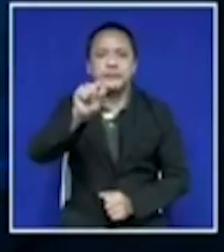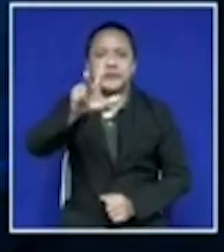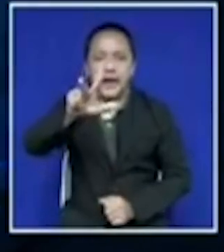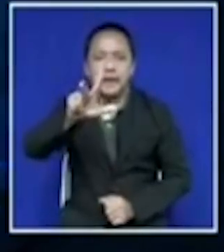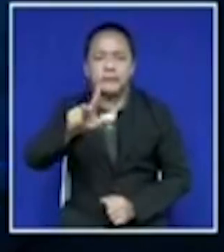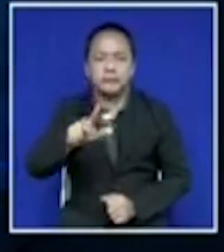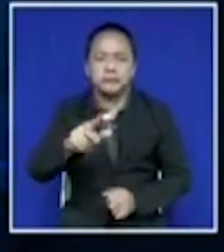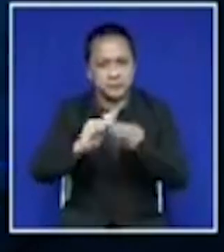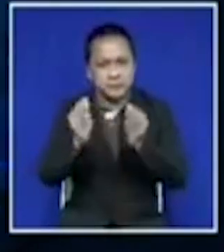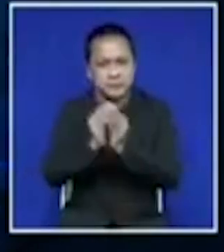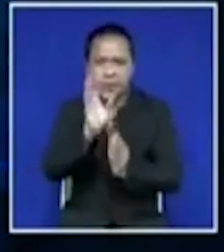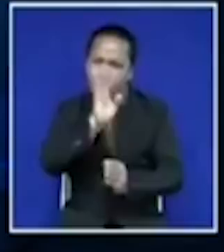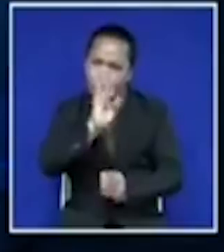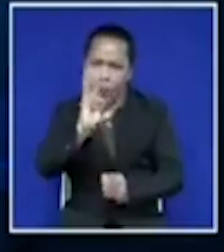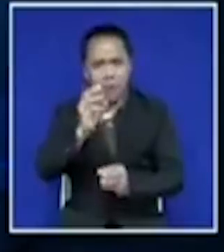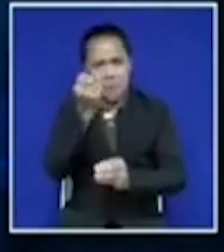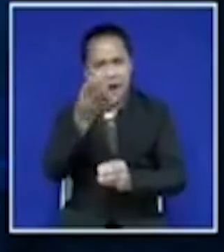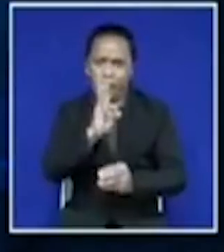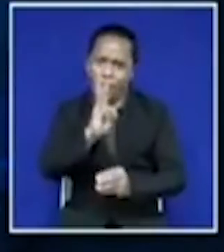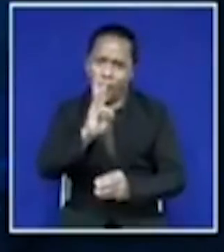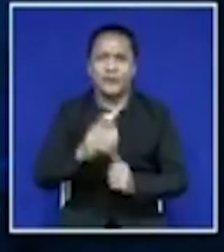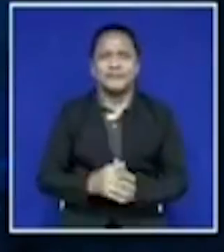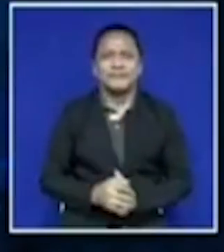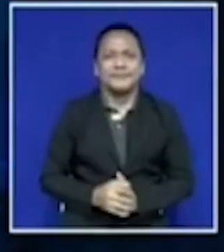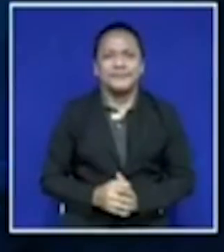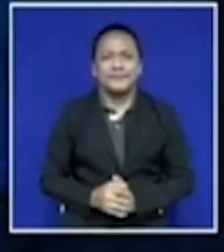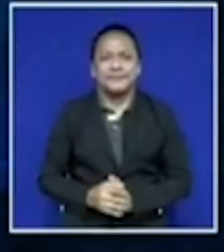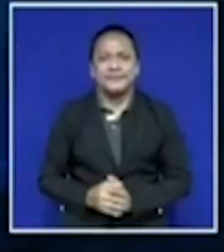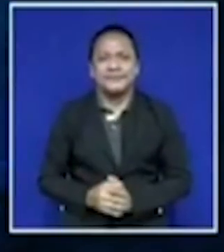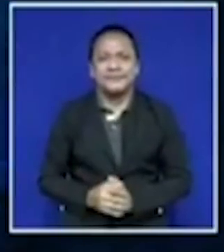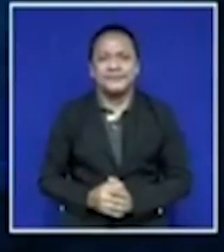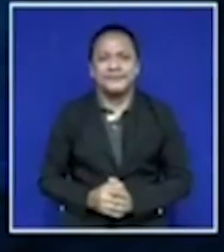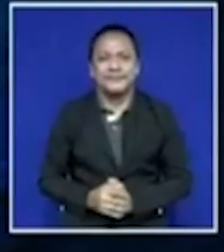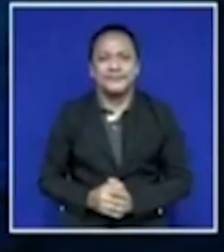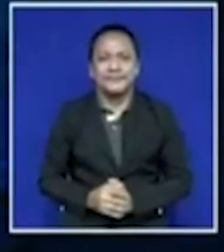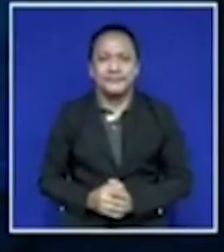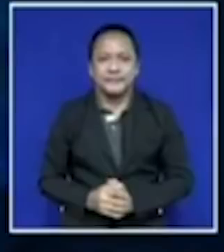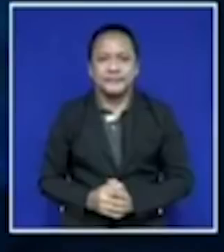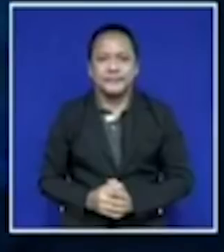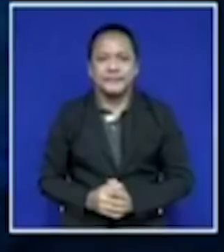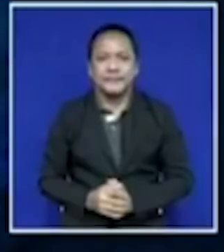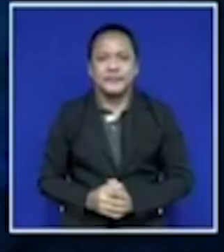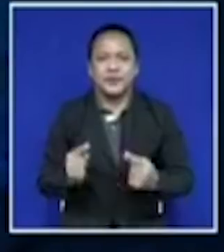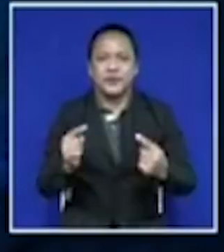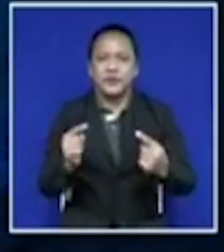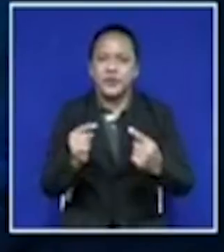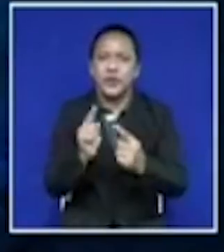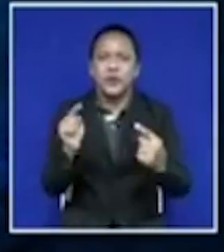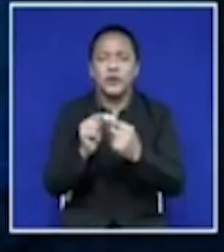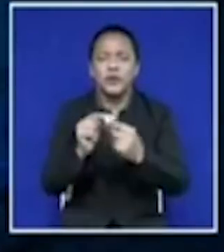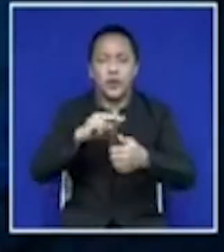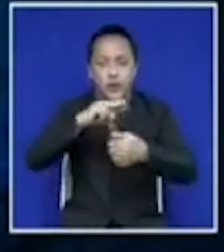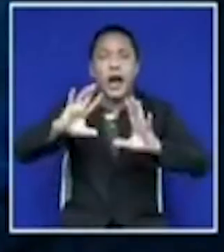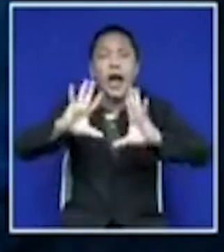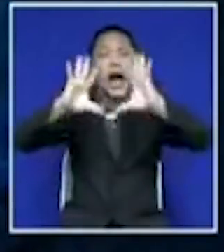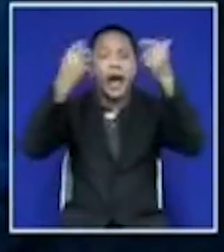166,623 ว่าวันนี้ตัวเลข6นี่เยอะจังเลยนะครับมีหลายตัวเลขทีเดียวนะครับแล้วก็ในเรื่องของคนที่รักษาหาย